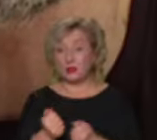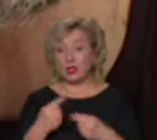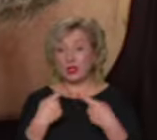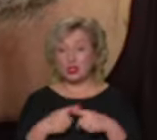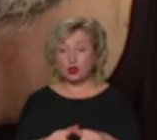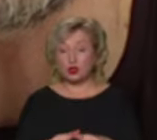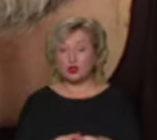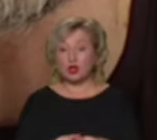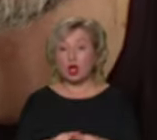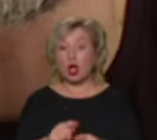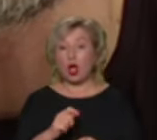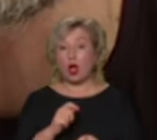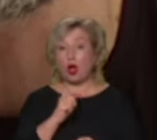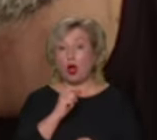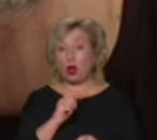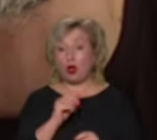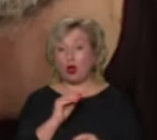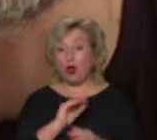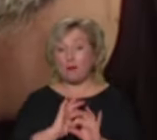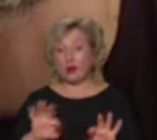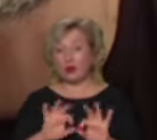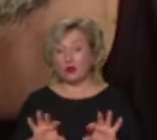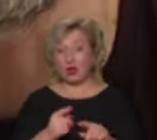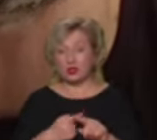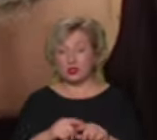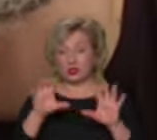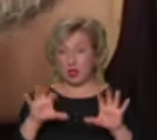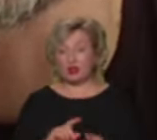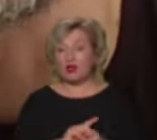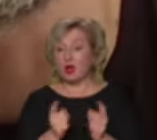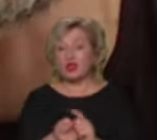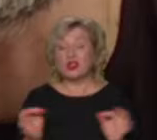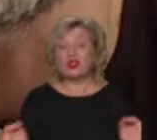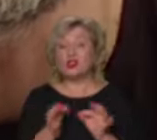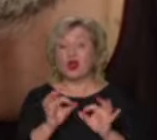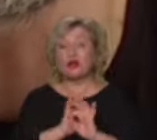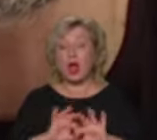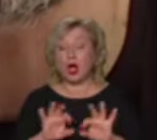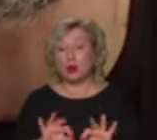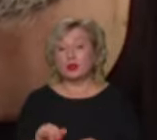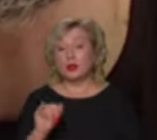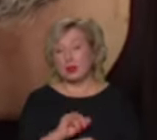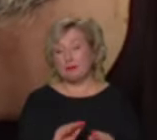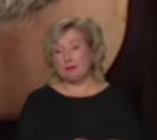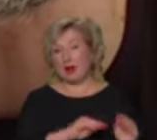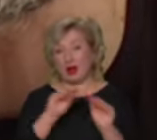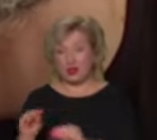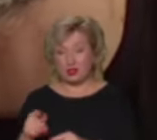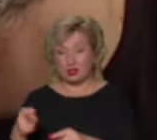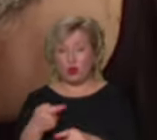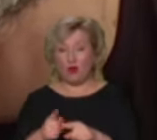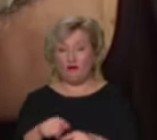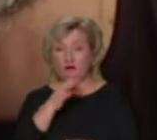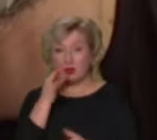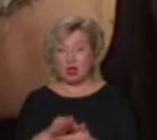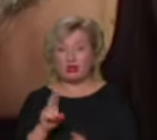щодо коментування цього законопроекту, а саме, навпаки, нічого не коментувати і перекладати цю відповідальність на